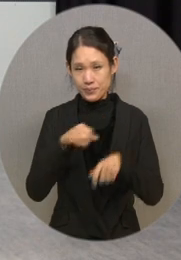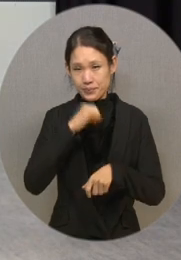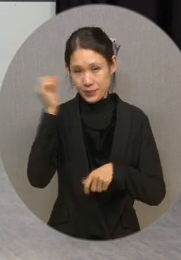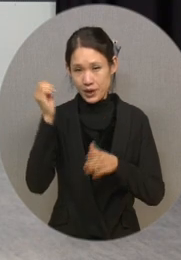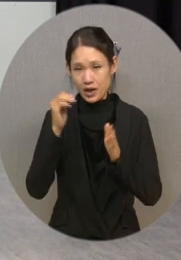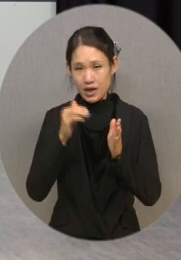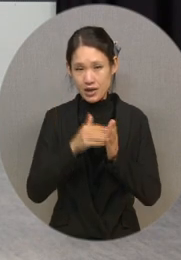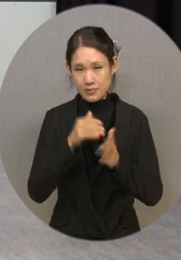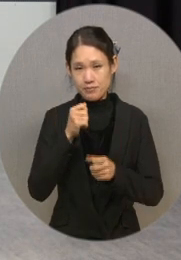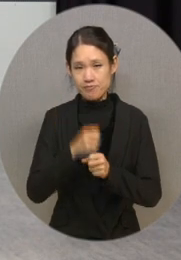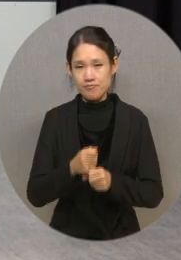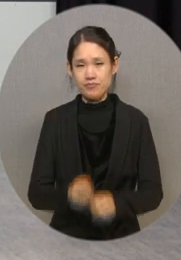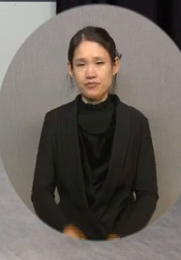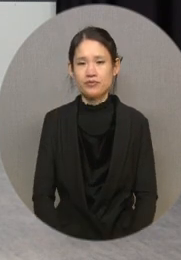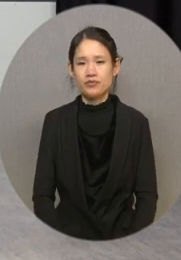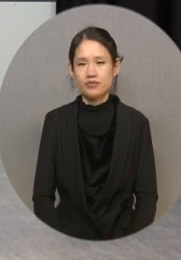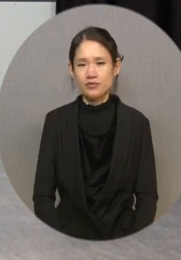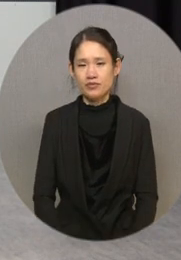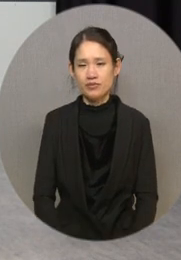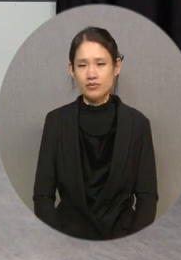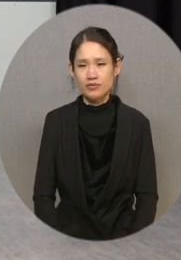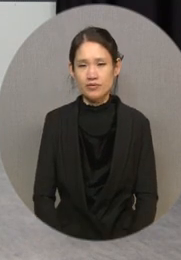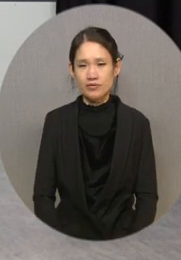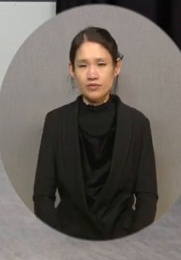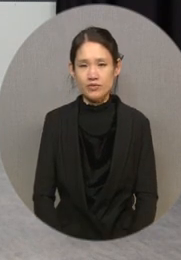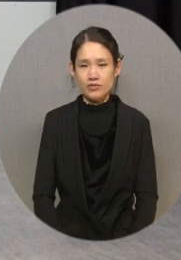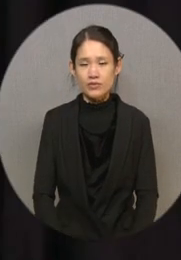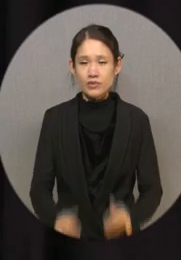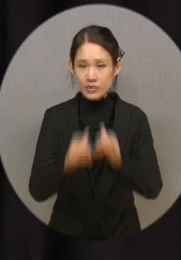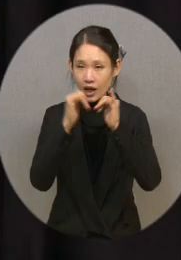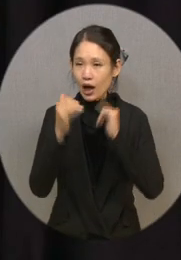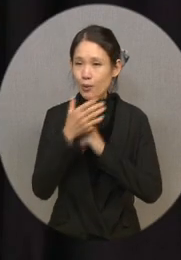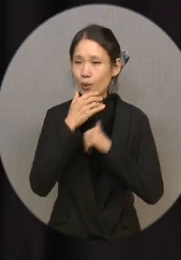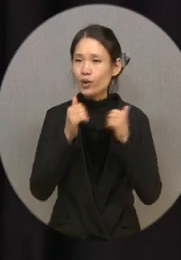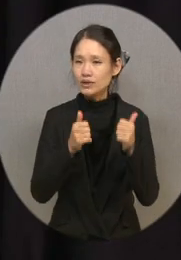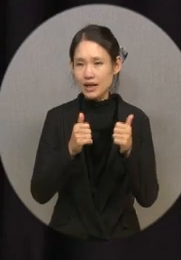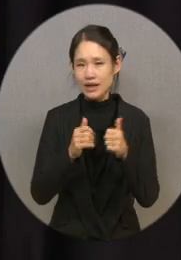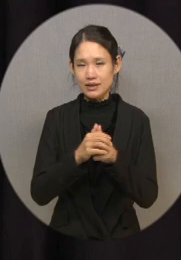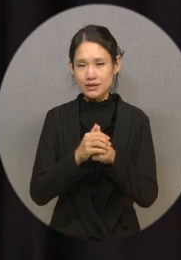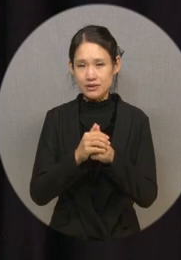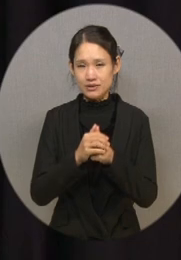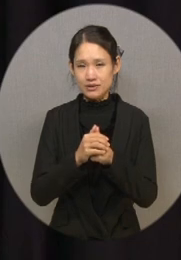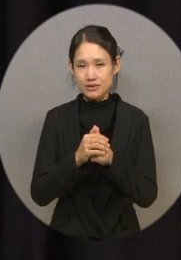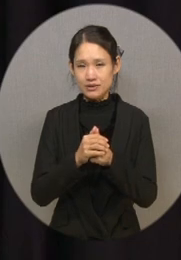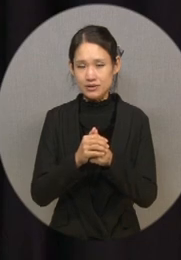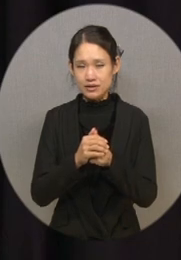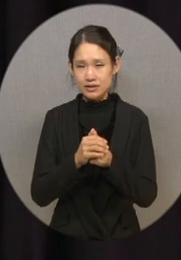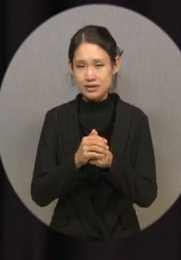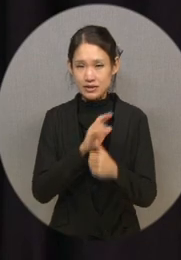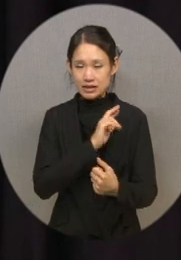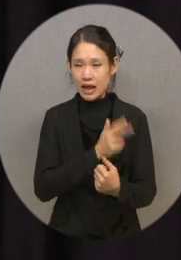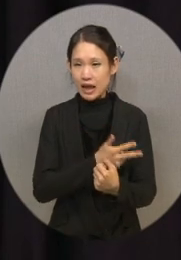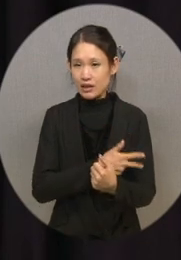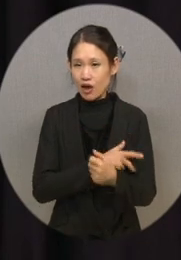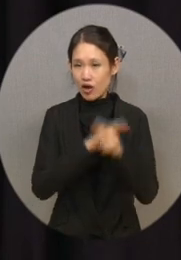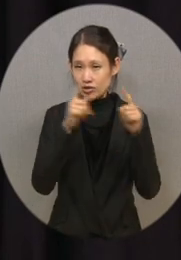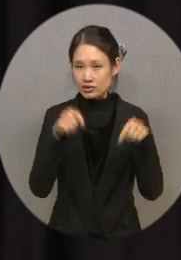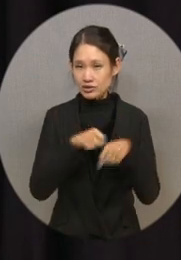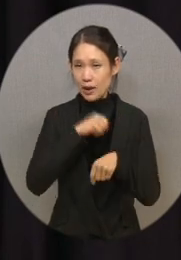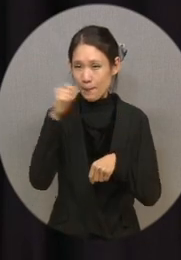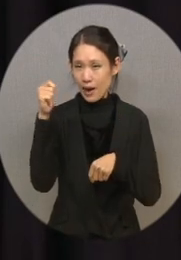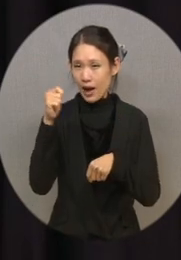통과하게 해서 만들었습니다. 네. 그래가지고 사회복지사들이 그 자격증 딸 때까지